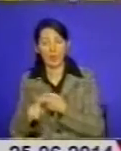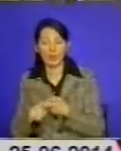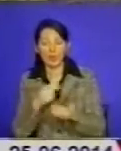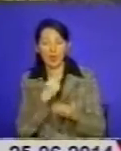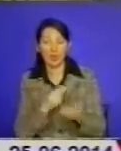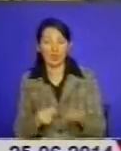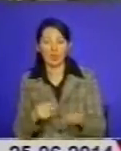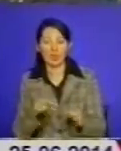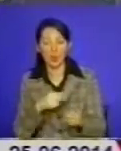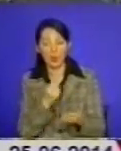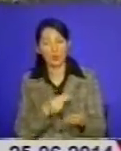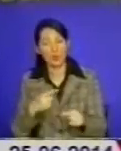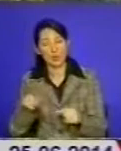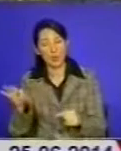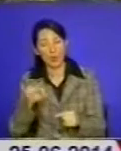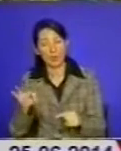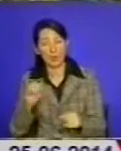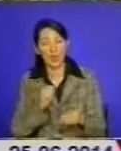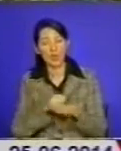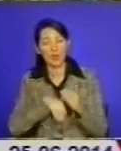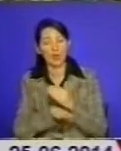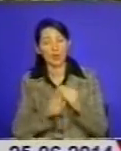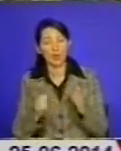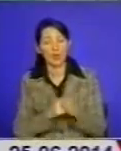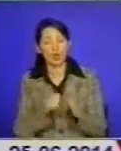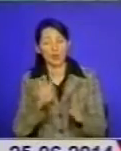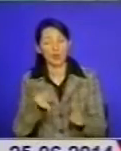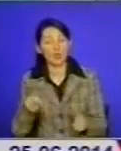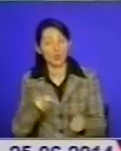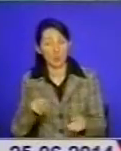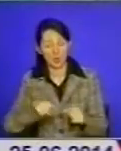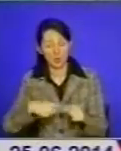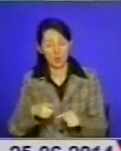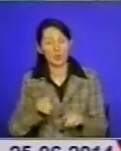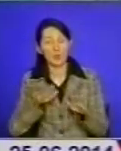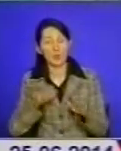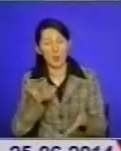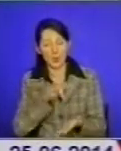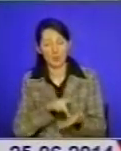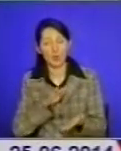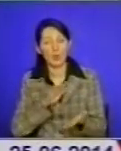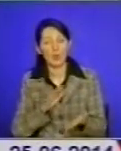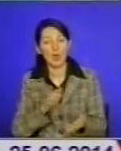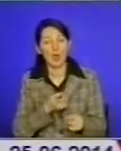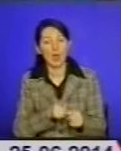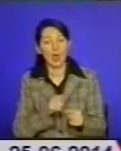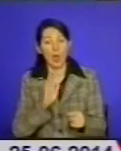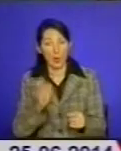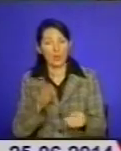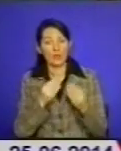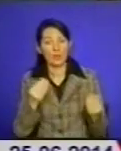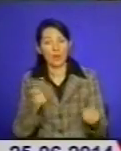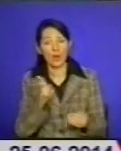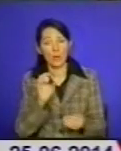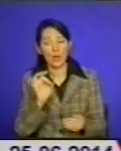архіві вона перебуватиме до 4 липня. Наступним містом, яке прийме у себе виставку, будуть бережани. А далі картини з